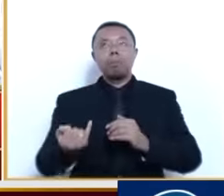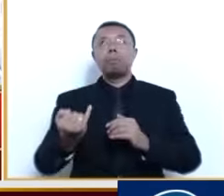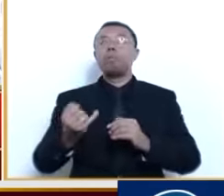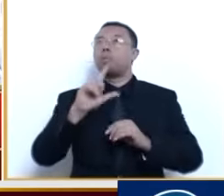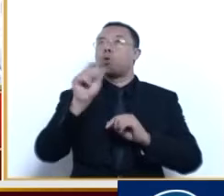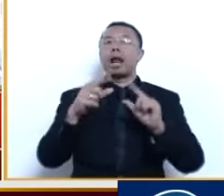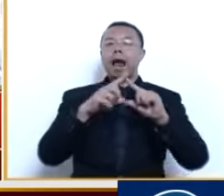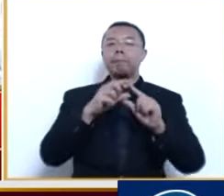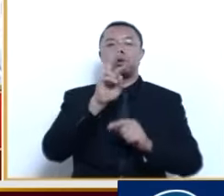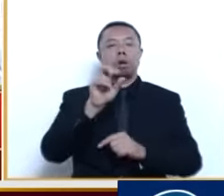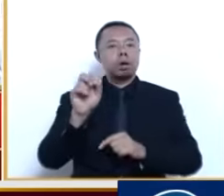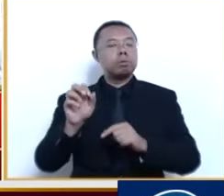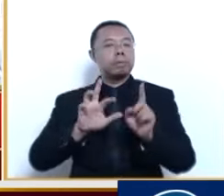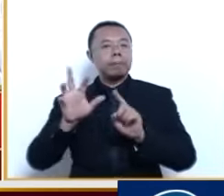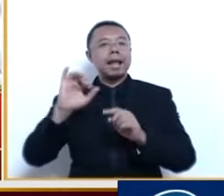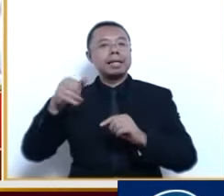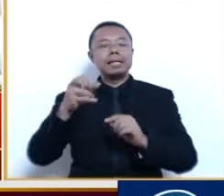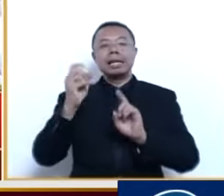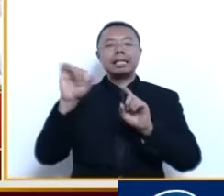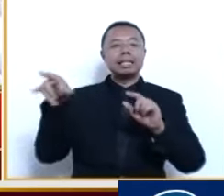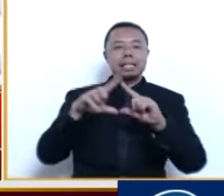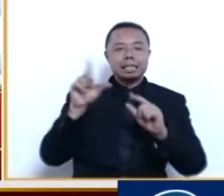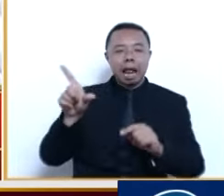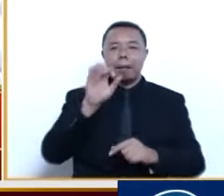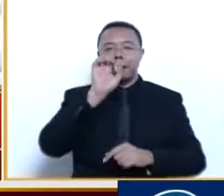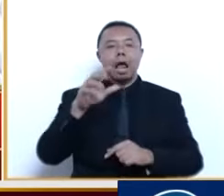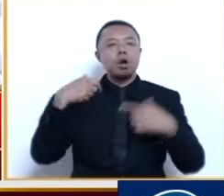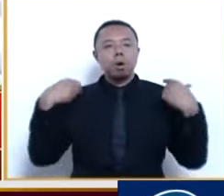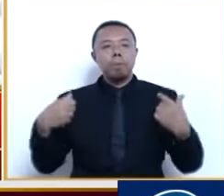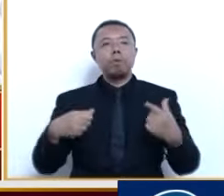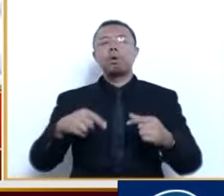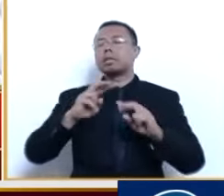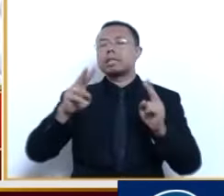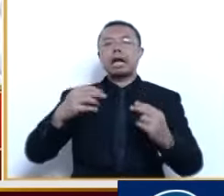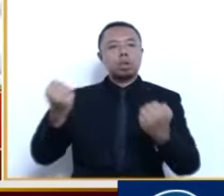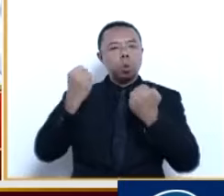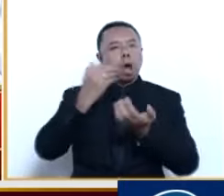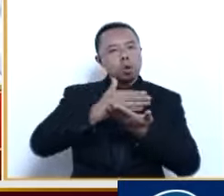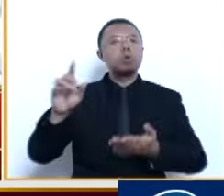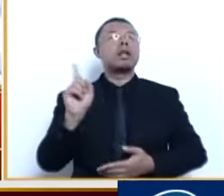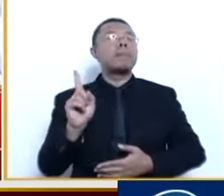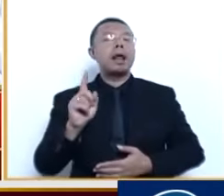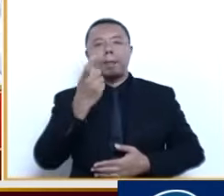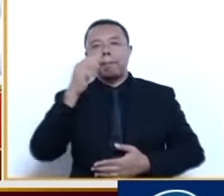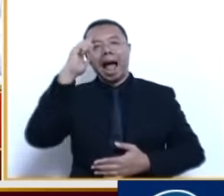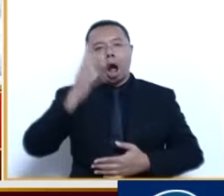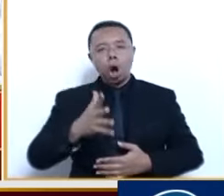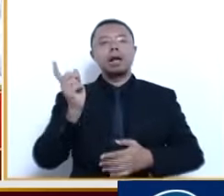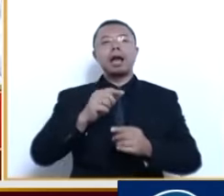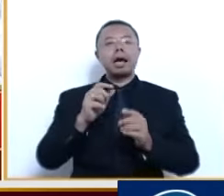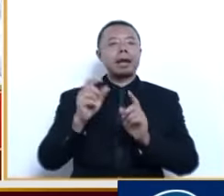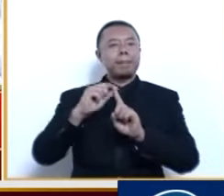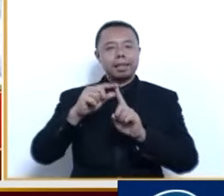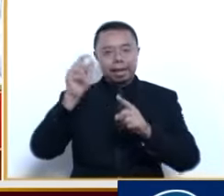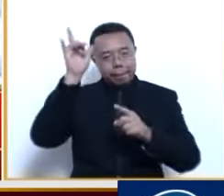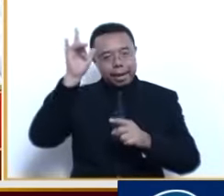dan menurut JJ Rizal Gubernur paling brutal penggusarannya adalah Pak Ahok dari partainya Mas Pram dan bangdul